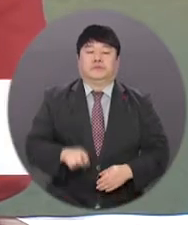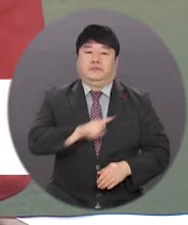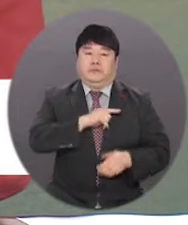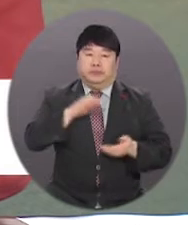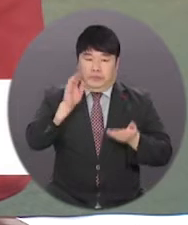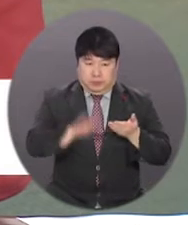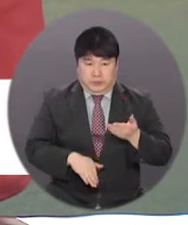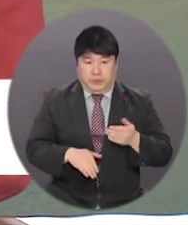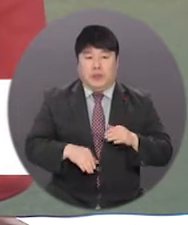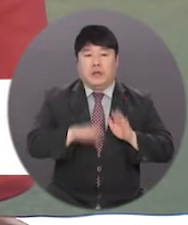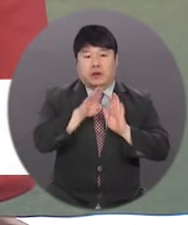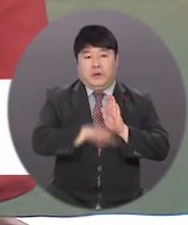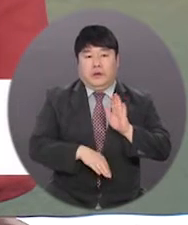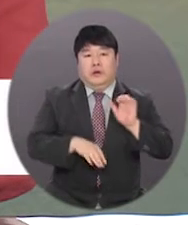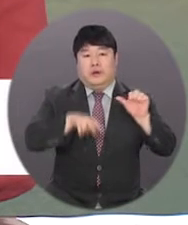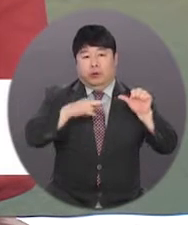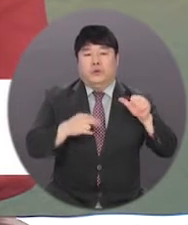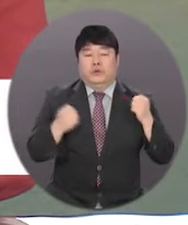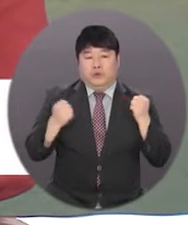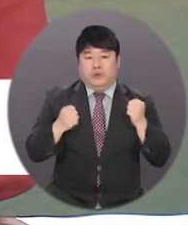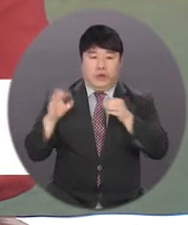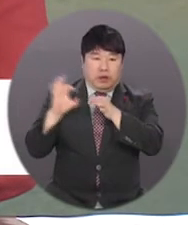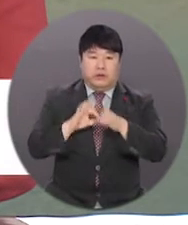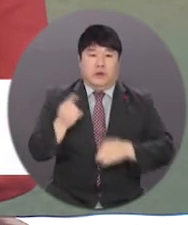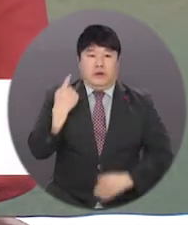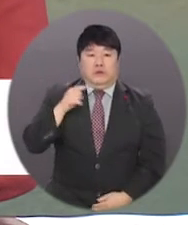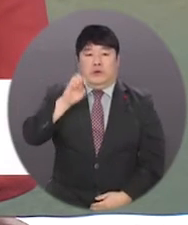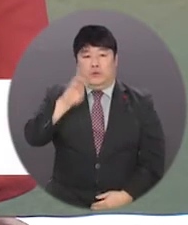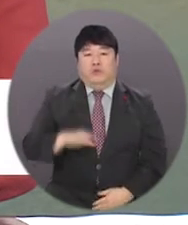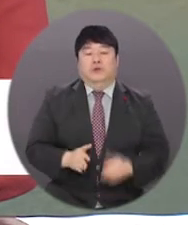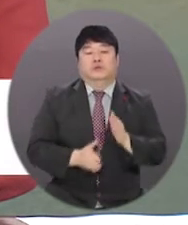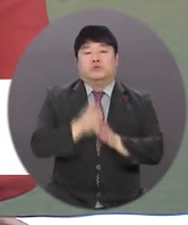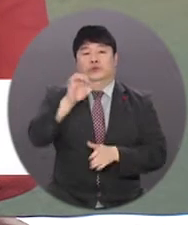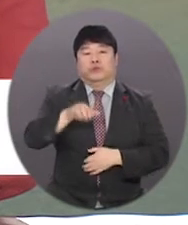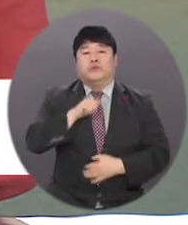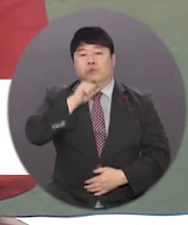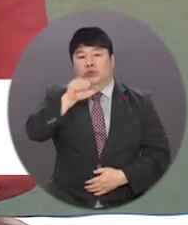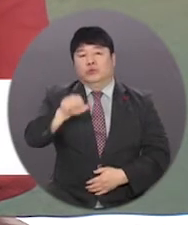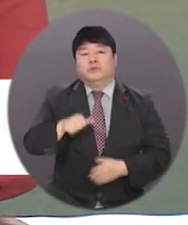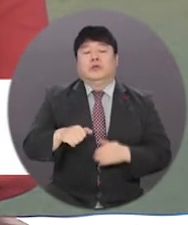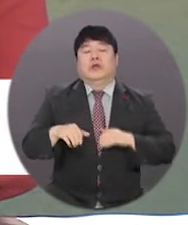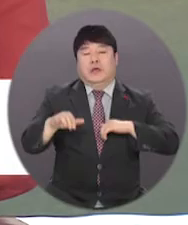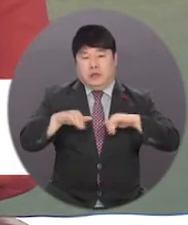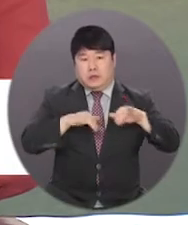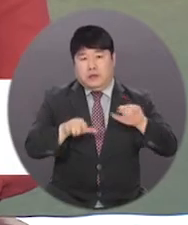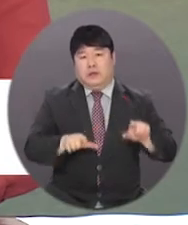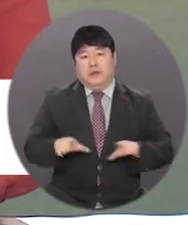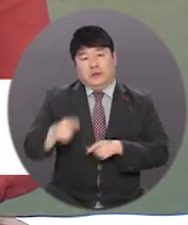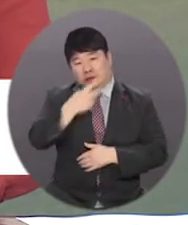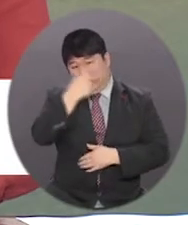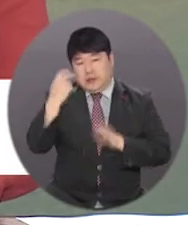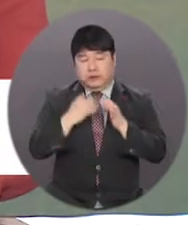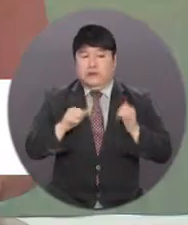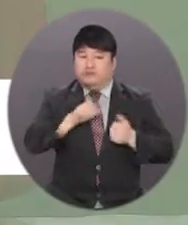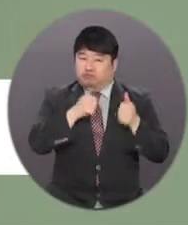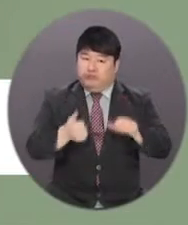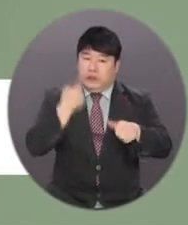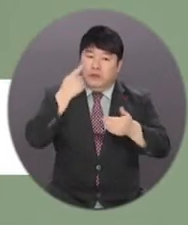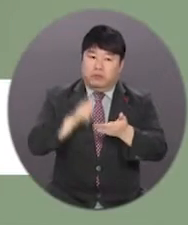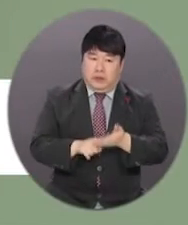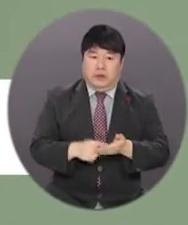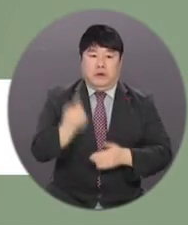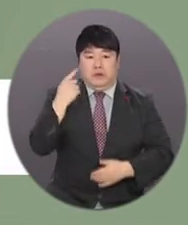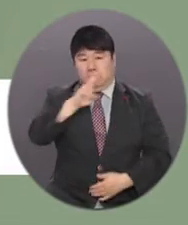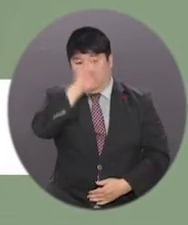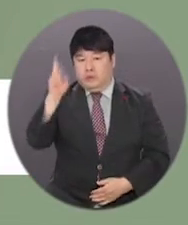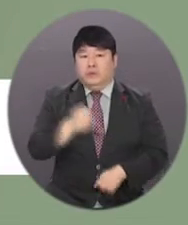최저기온 영하 5도의 강추위가 이어졌던 어제 광주 도심에서 50대 노숙인이 숨진 채 발견됐습니다. 어제